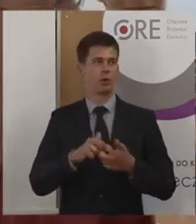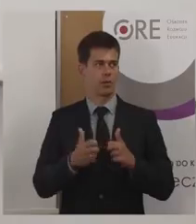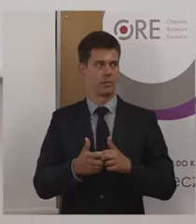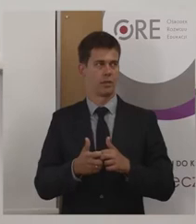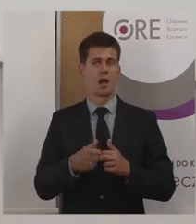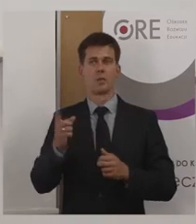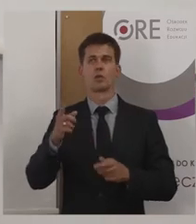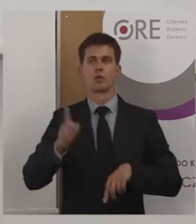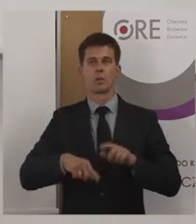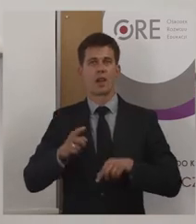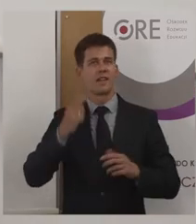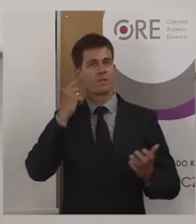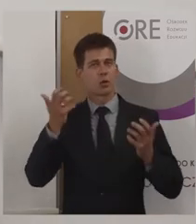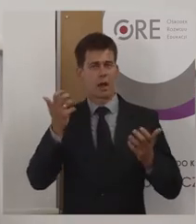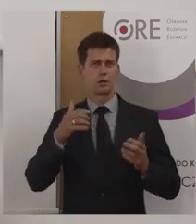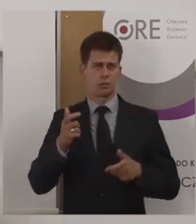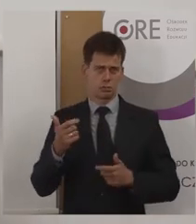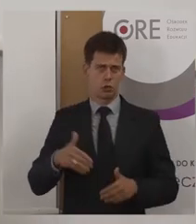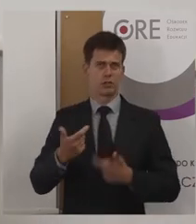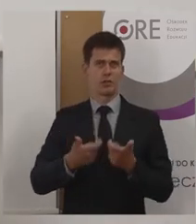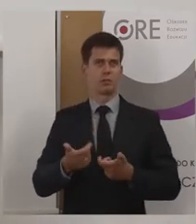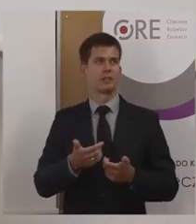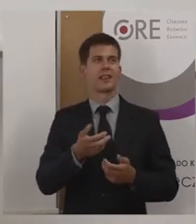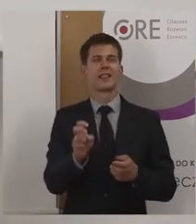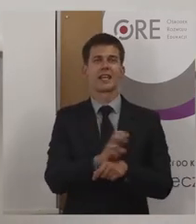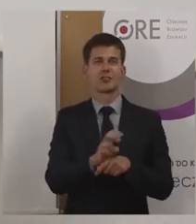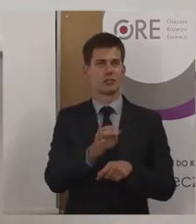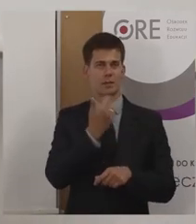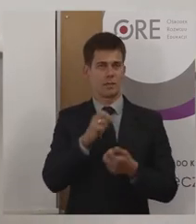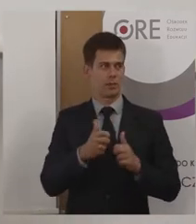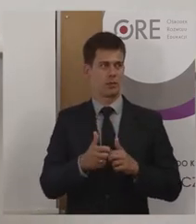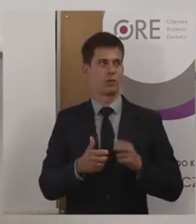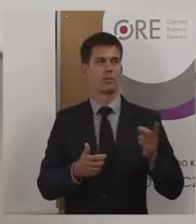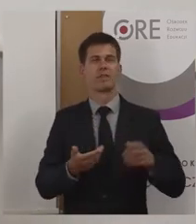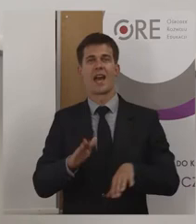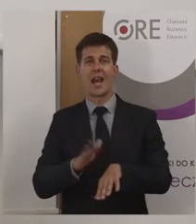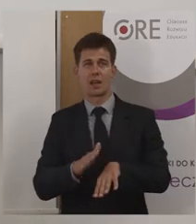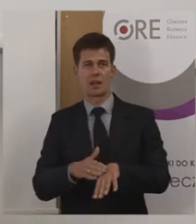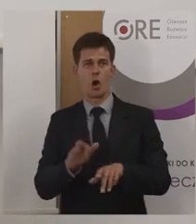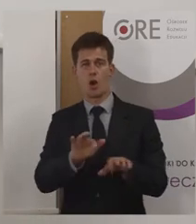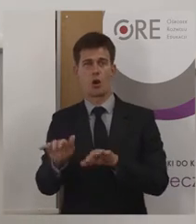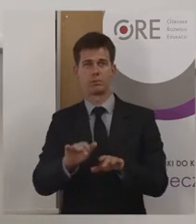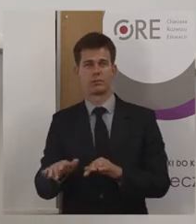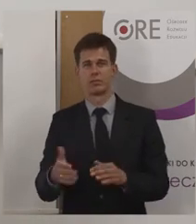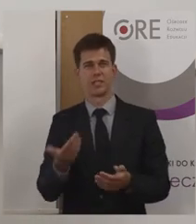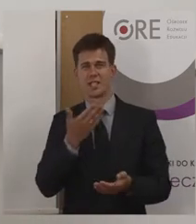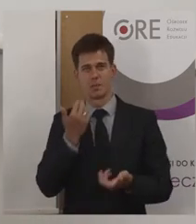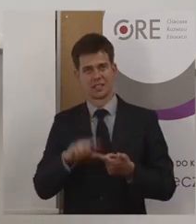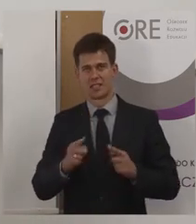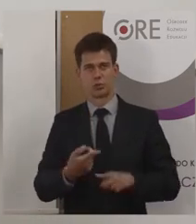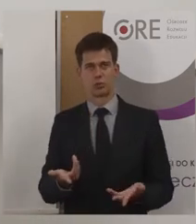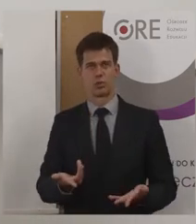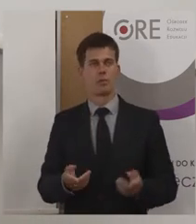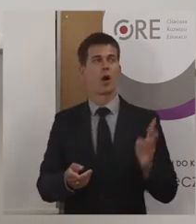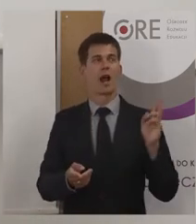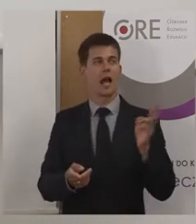jest kwestia, myślę, że czasu, a nie możliwości technicznej. Ręcznie tego nie specjalnie ma sens robić, bo każdy autor musiałby się nauczyć,